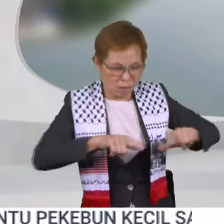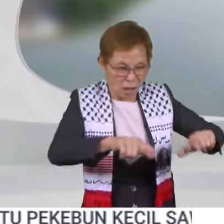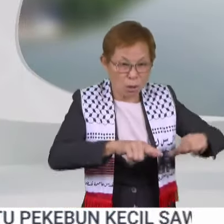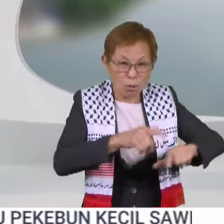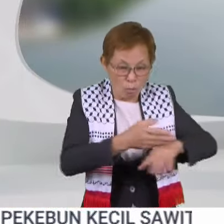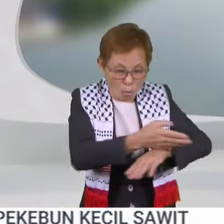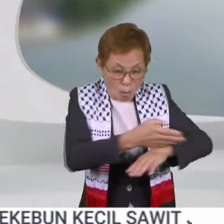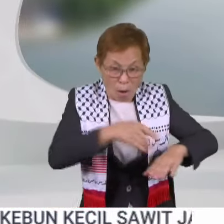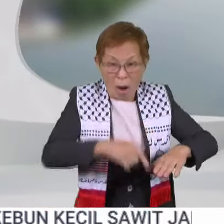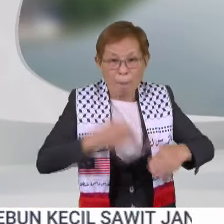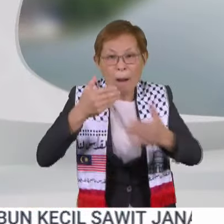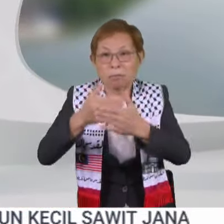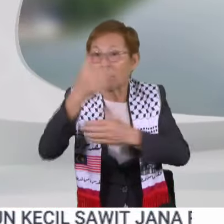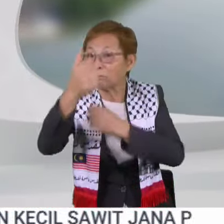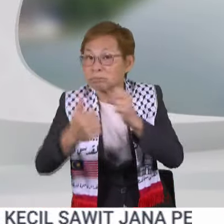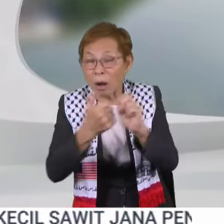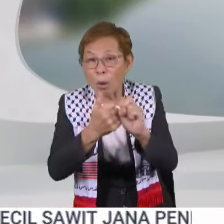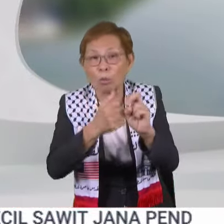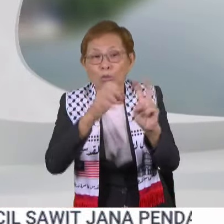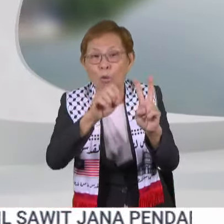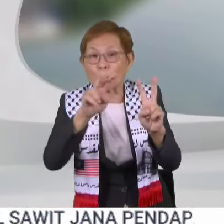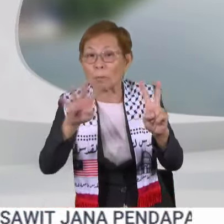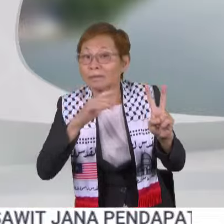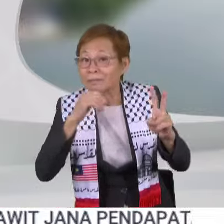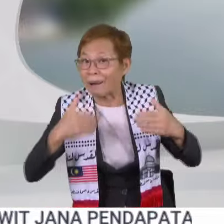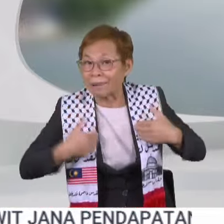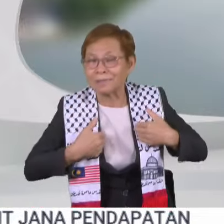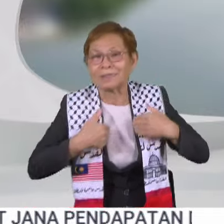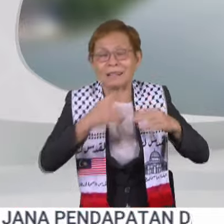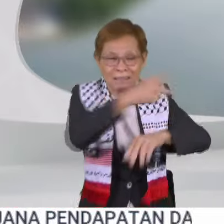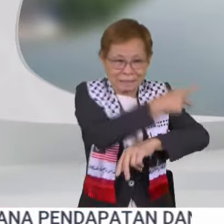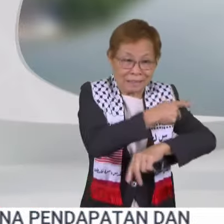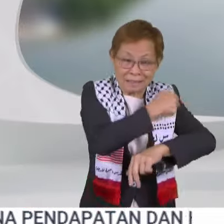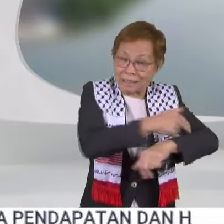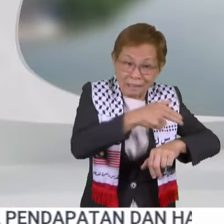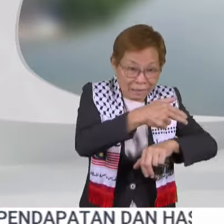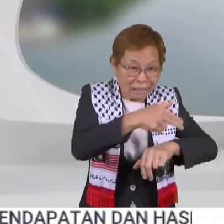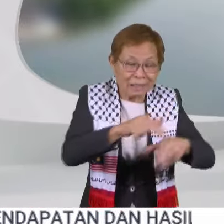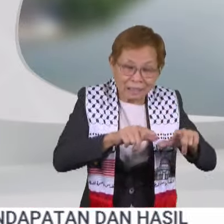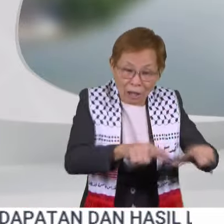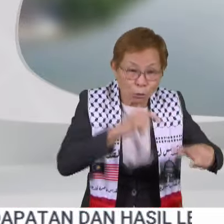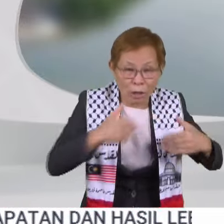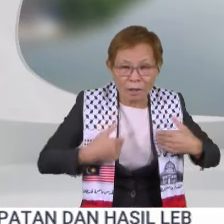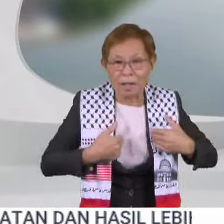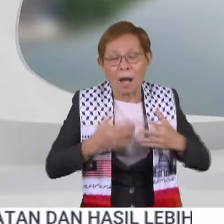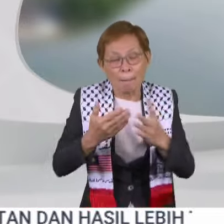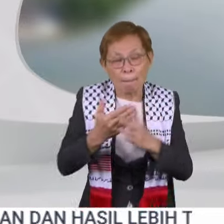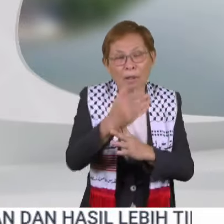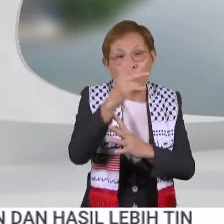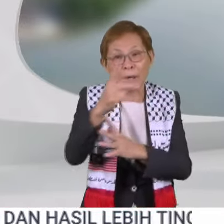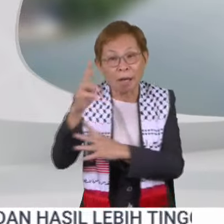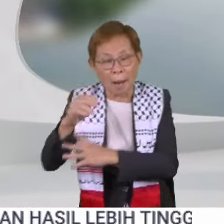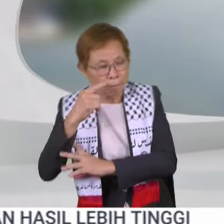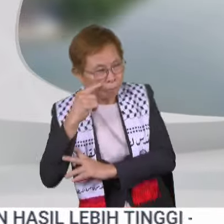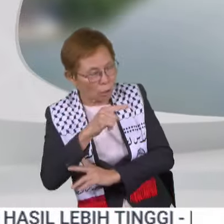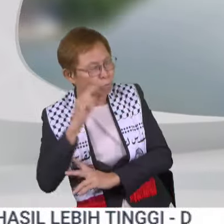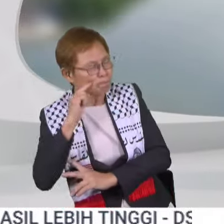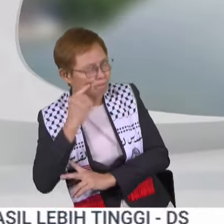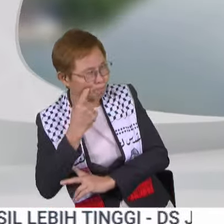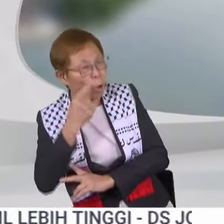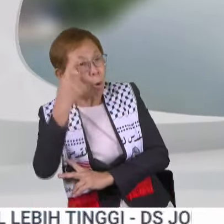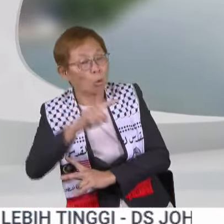ini menjelang tahun depan katanya kerajaan persekutuan melalui Kementerian kesihatan KKM perlu memandang serius perkara